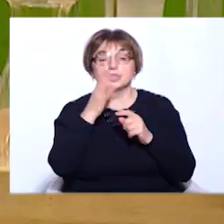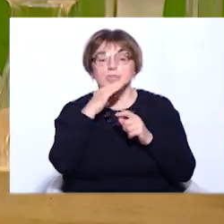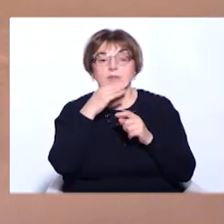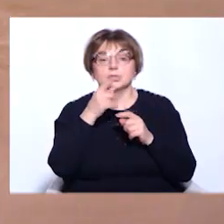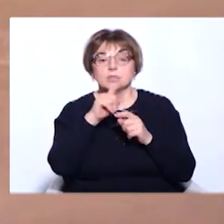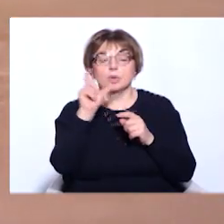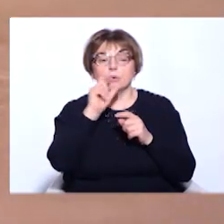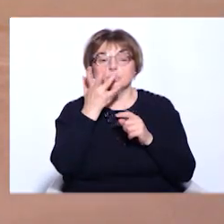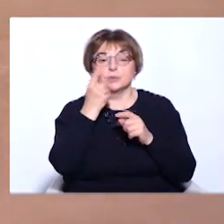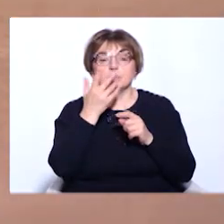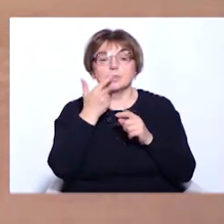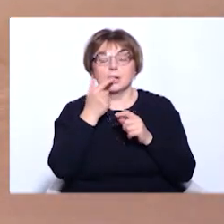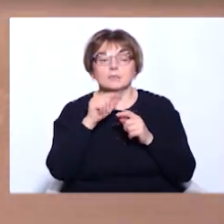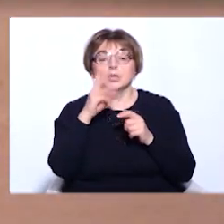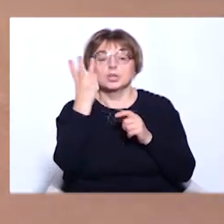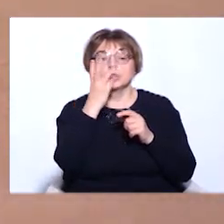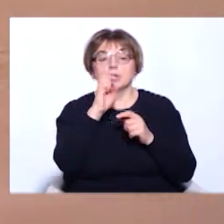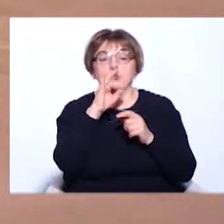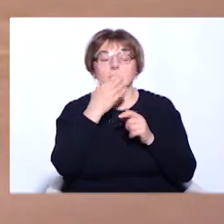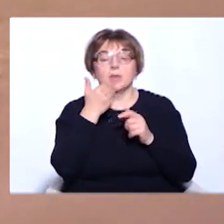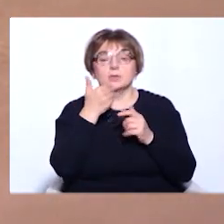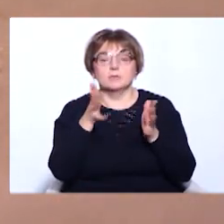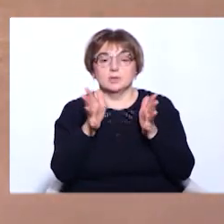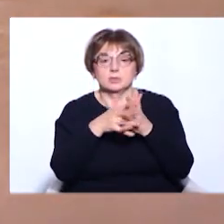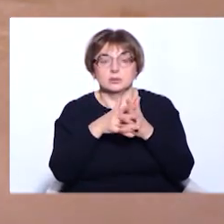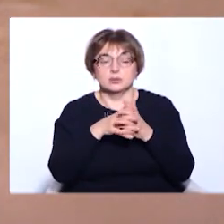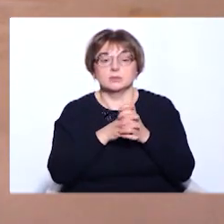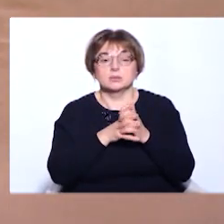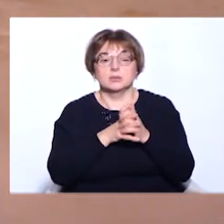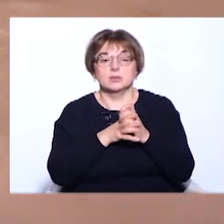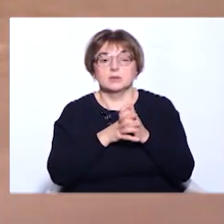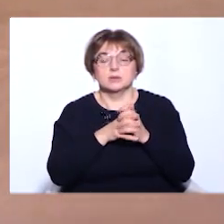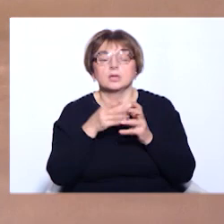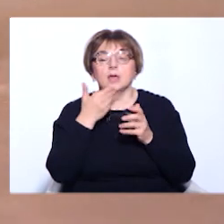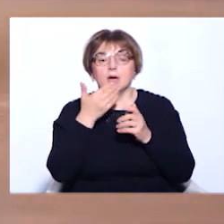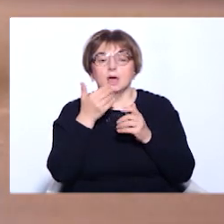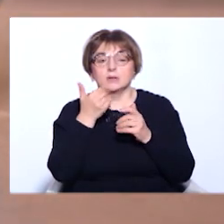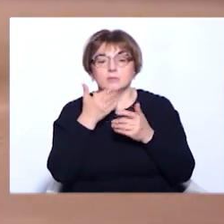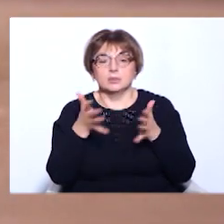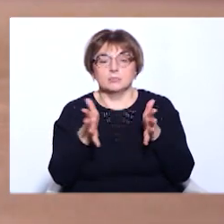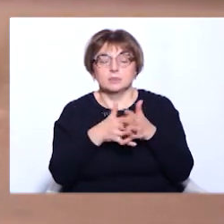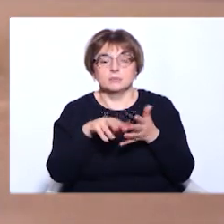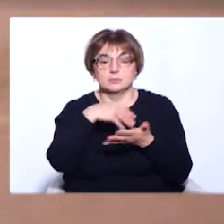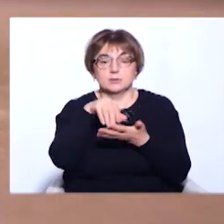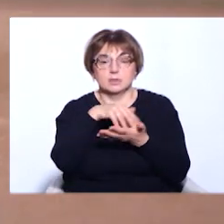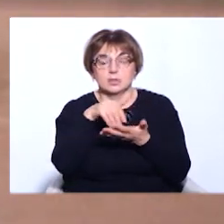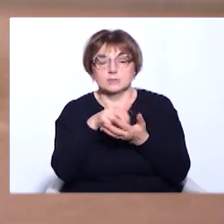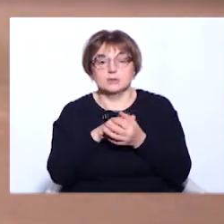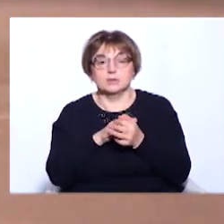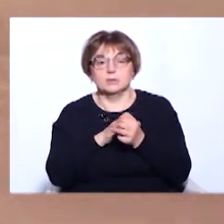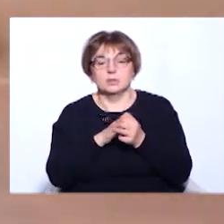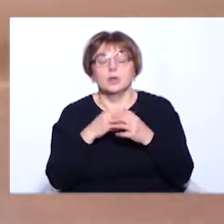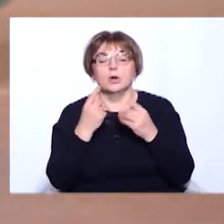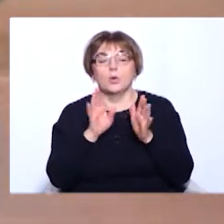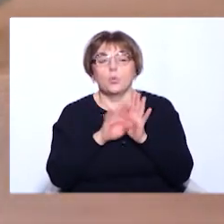წყალში, კარგად ხსნადი მარილია და მარტივია მისი გახსნა წყალში,